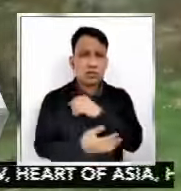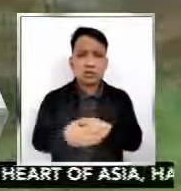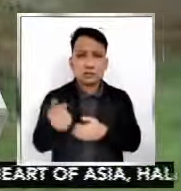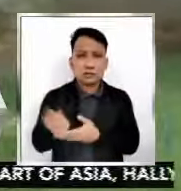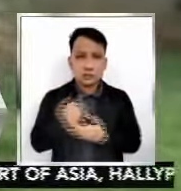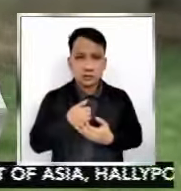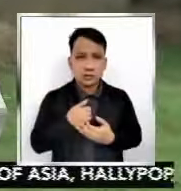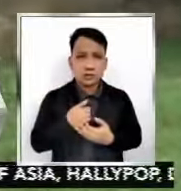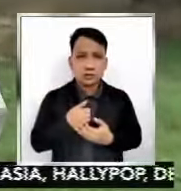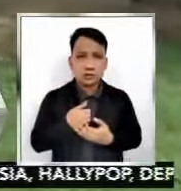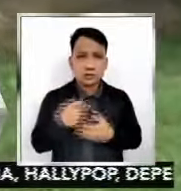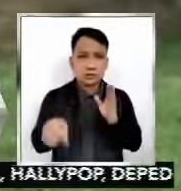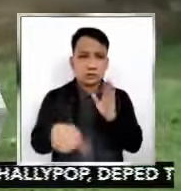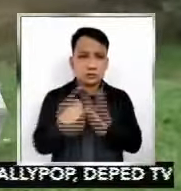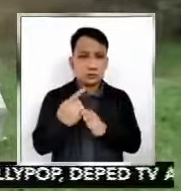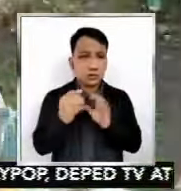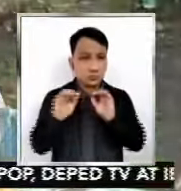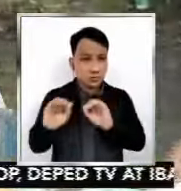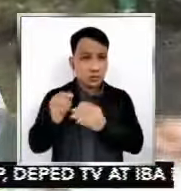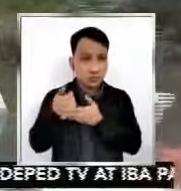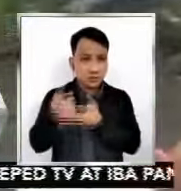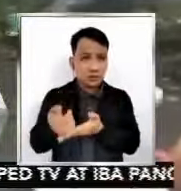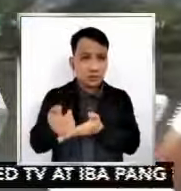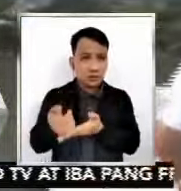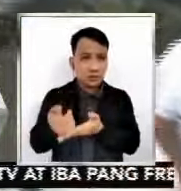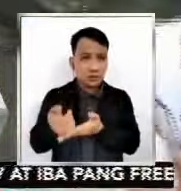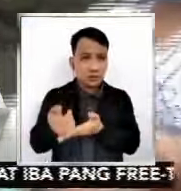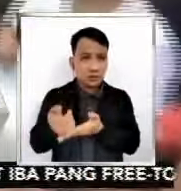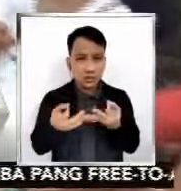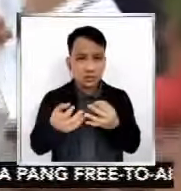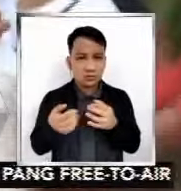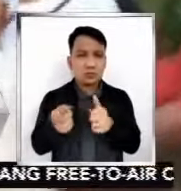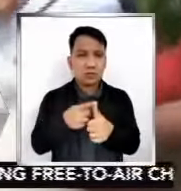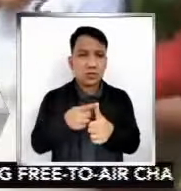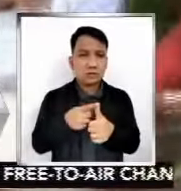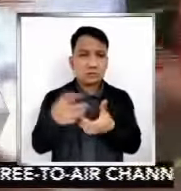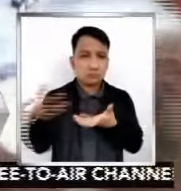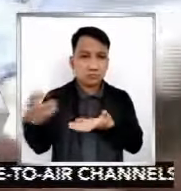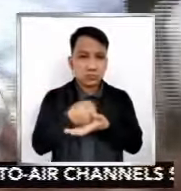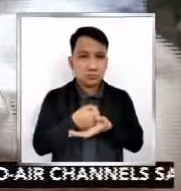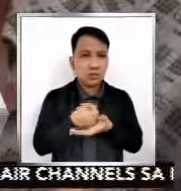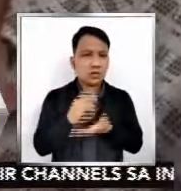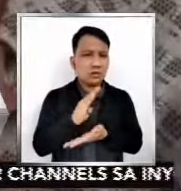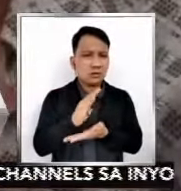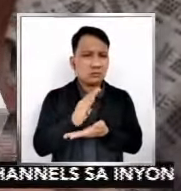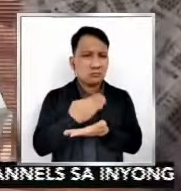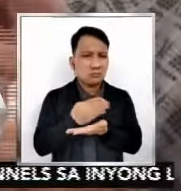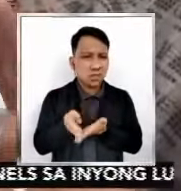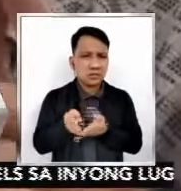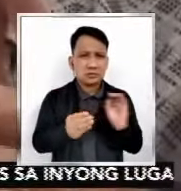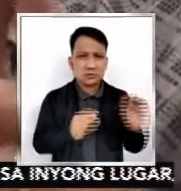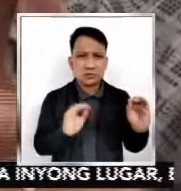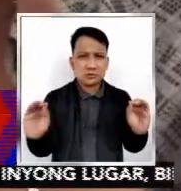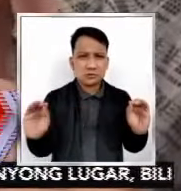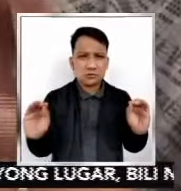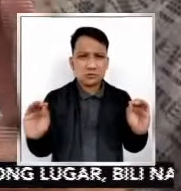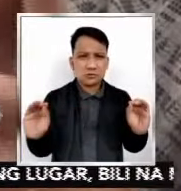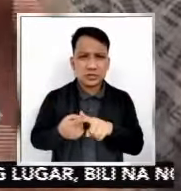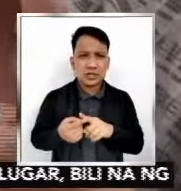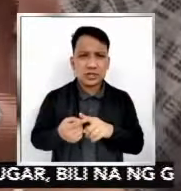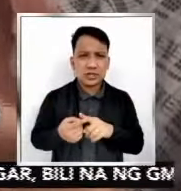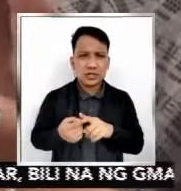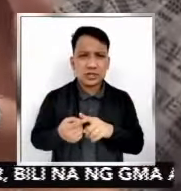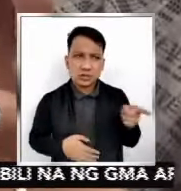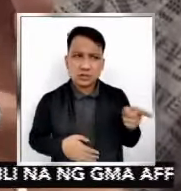pagtulong sa ilang pamilya lang, mula sa nalikom nilang pondo mula sa kanilang mga kaibigan. And it only took building